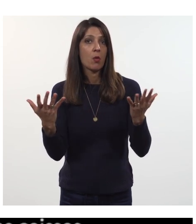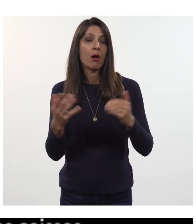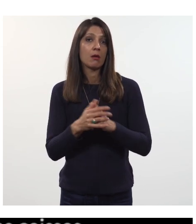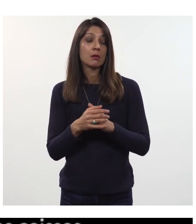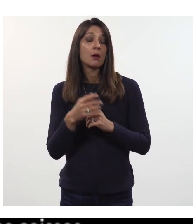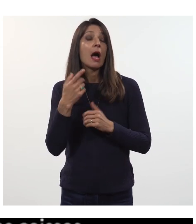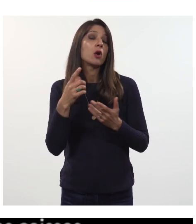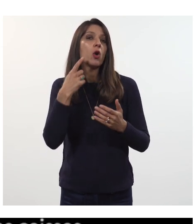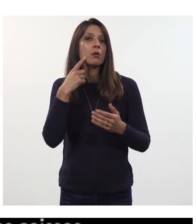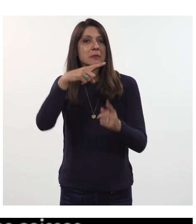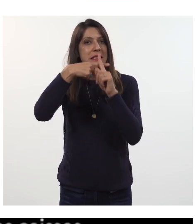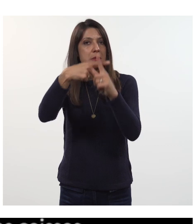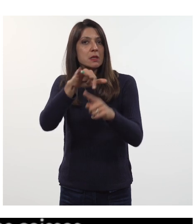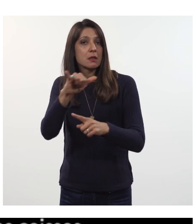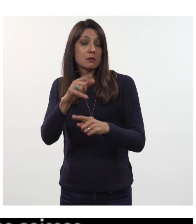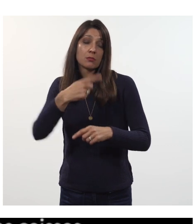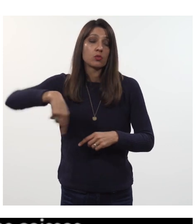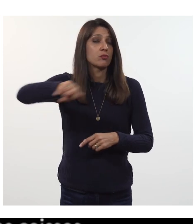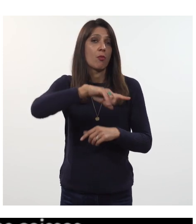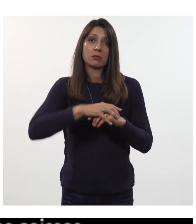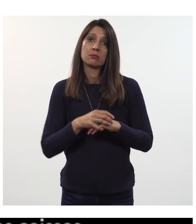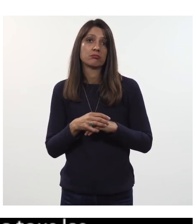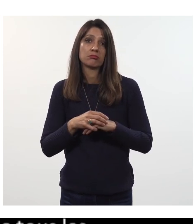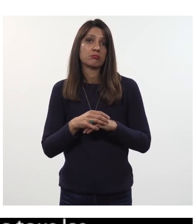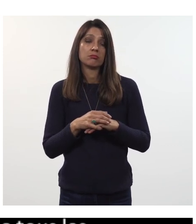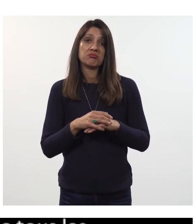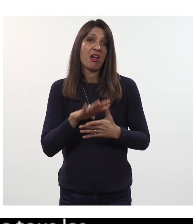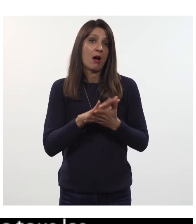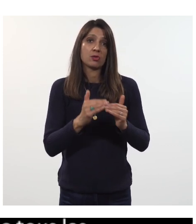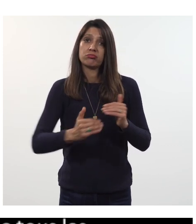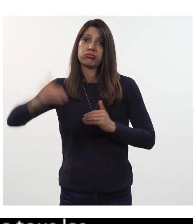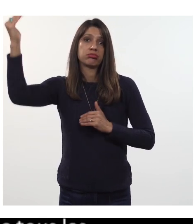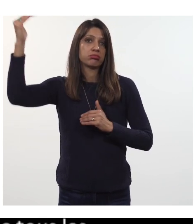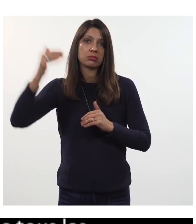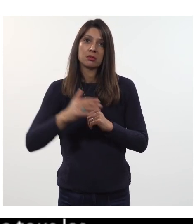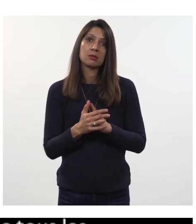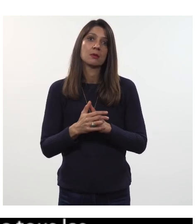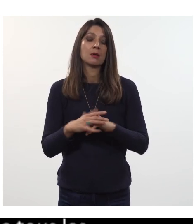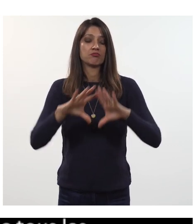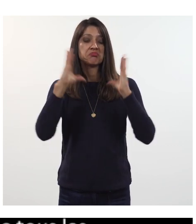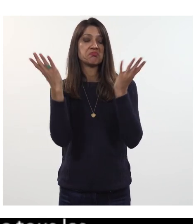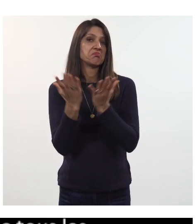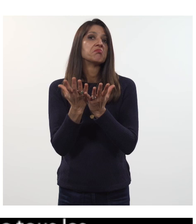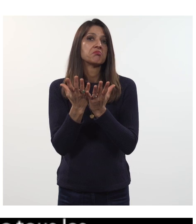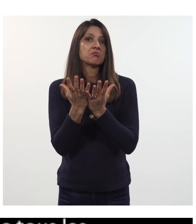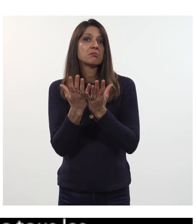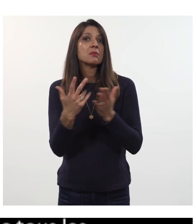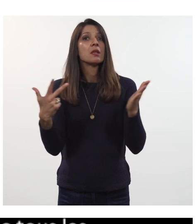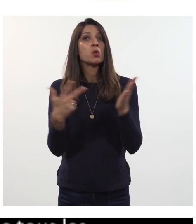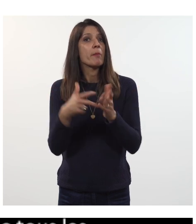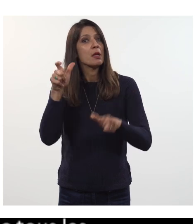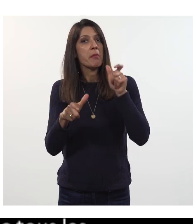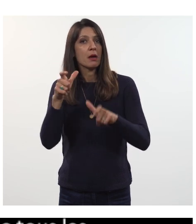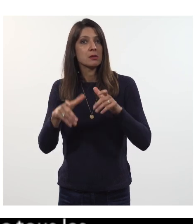qui? C'est pour tout le monde, hein, à tous les niveaux. On est à peu près plus de 3000 voilà, participants,